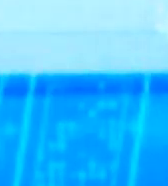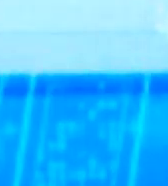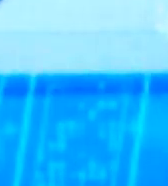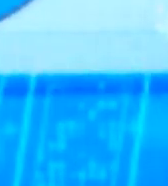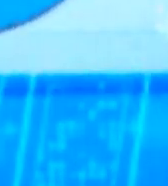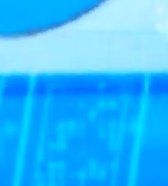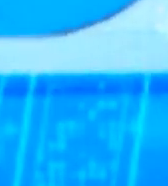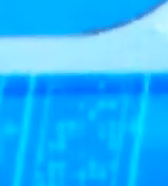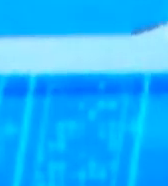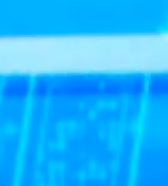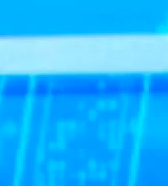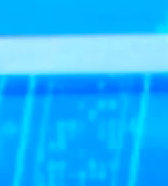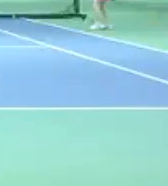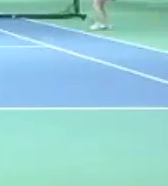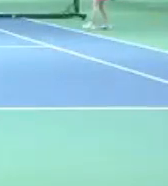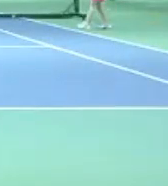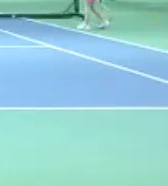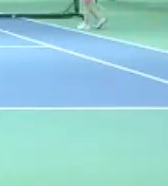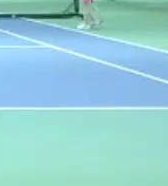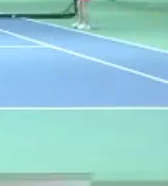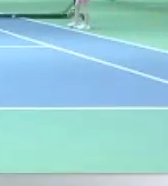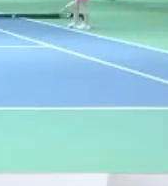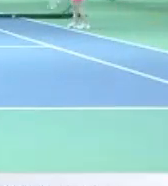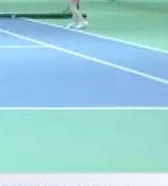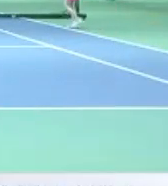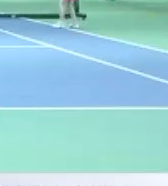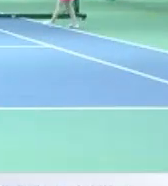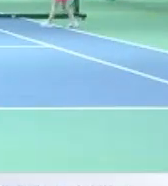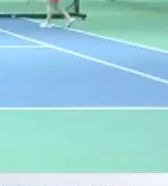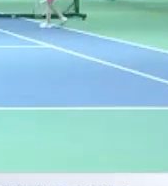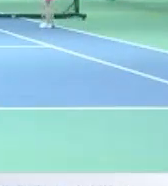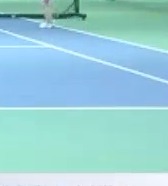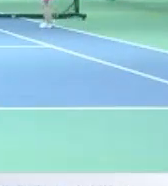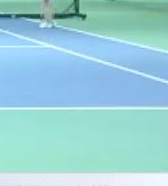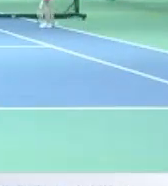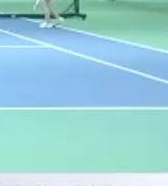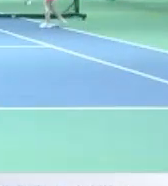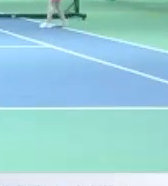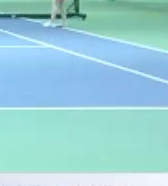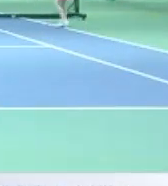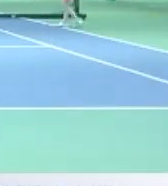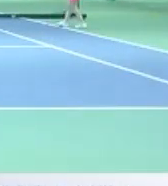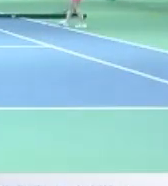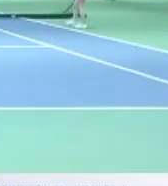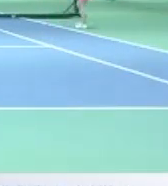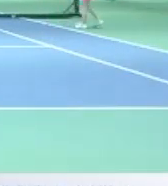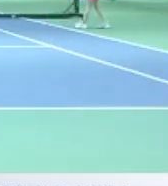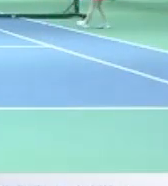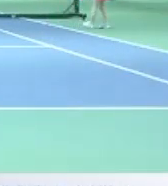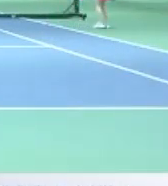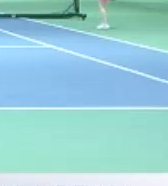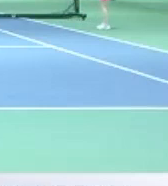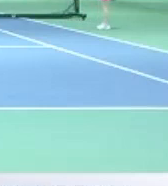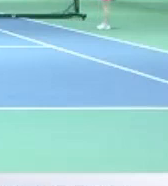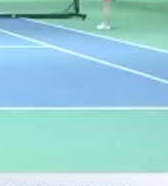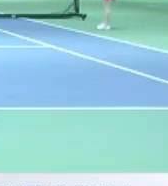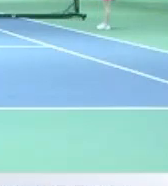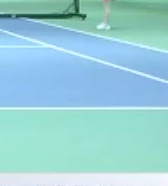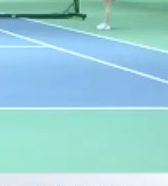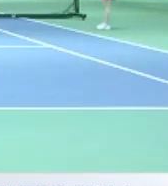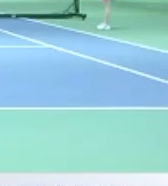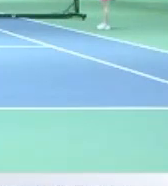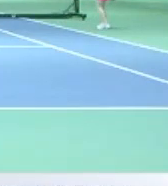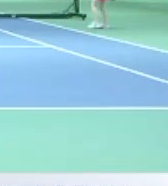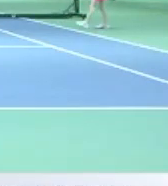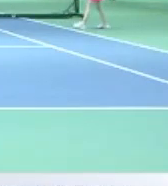Ұлттық құраманың капитаны Диас Досқараев теннисшілердің қарымы мен болашақ жайлы Sports Nation бағдарламасының тілшілеріне айтып берді. Бұл